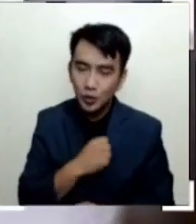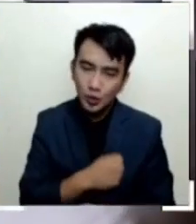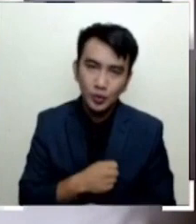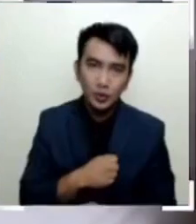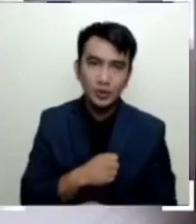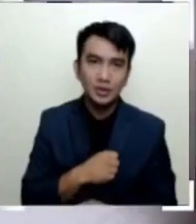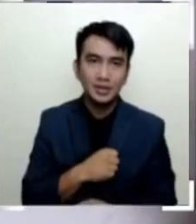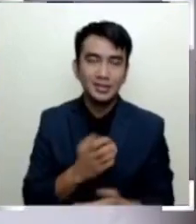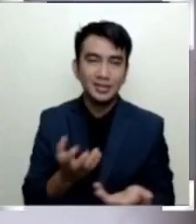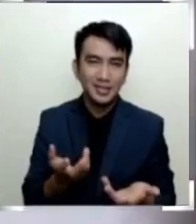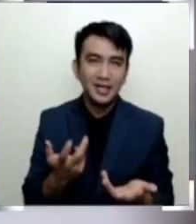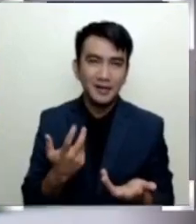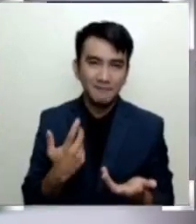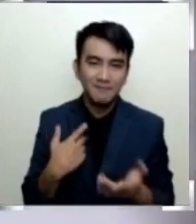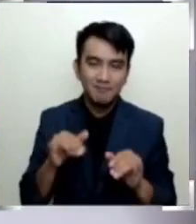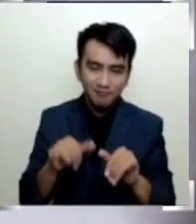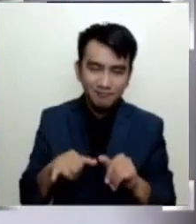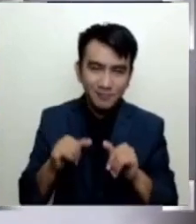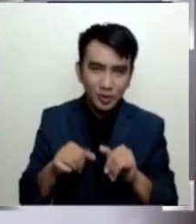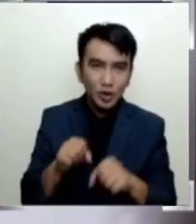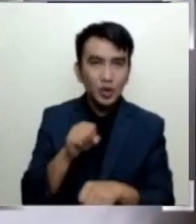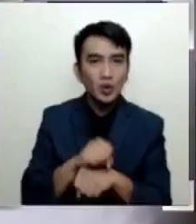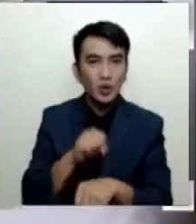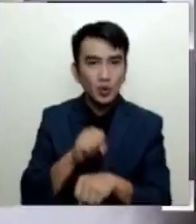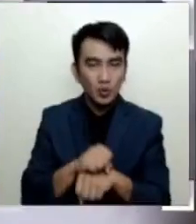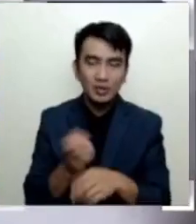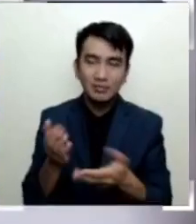din ako, tapos nagkita pa tayo dito.